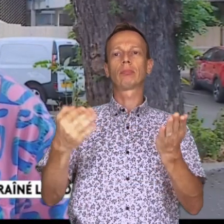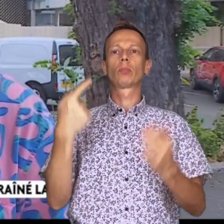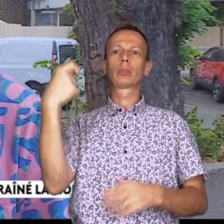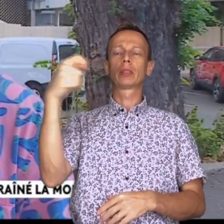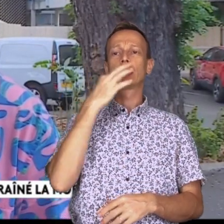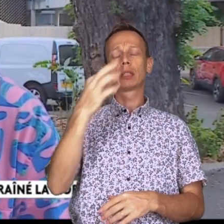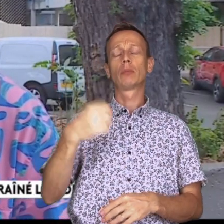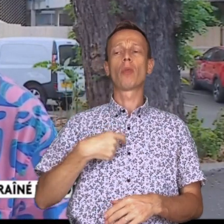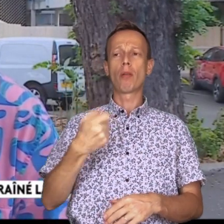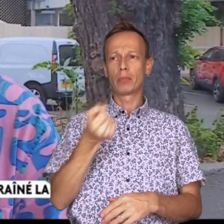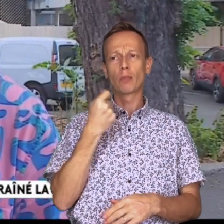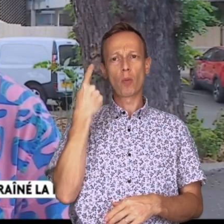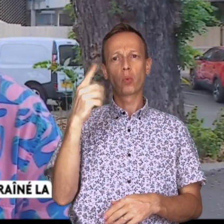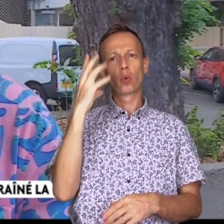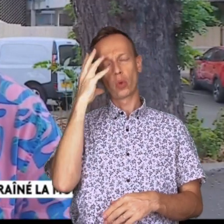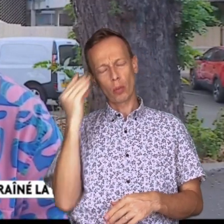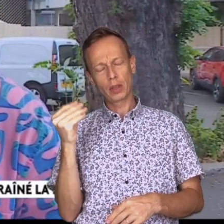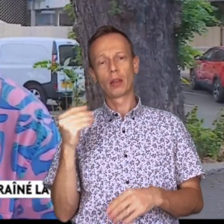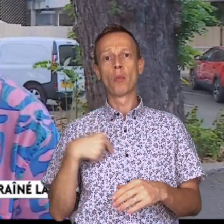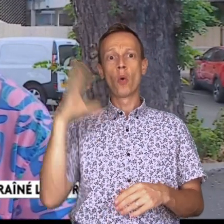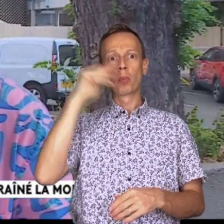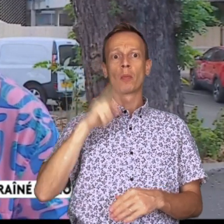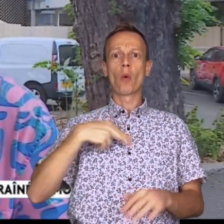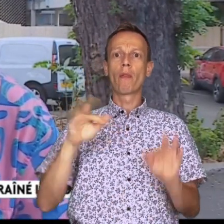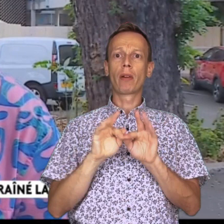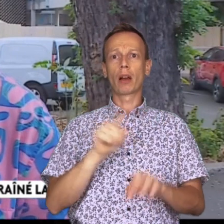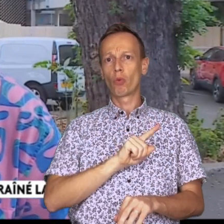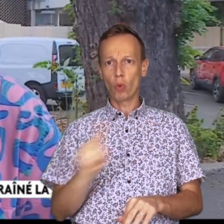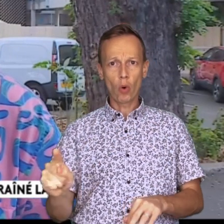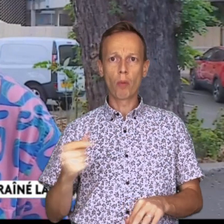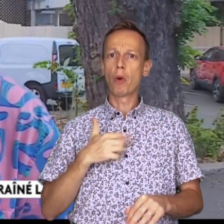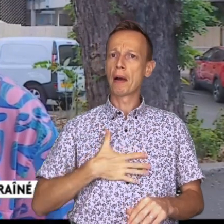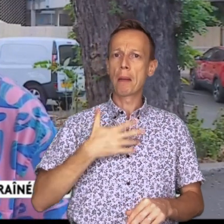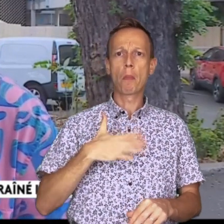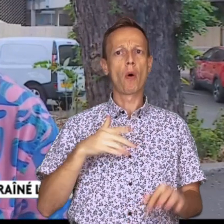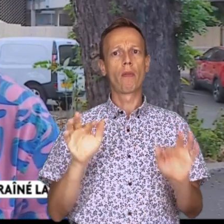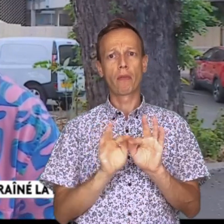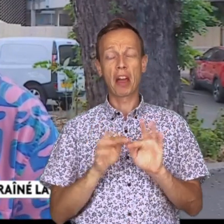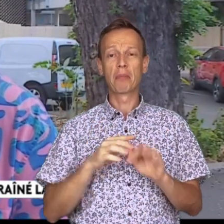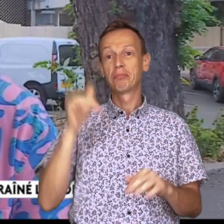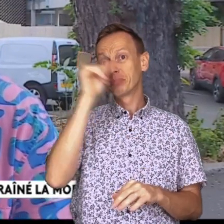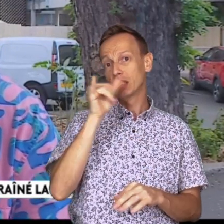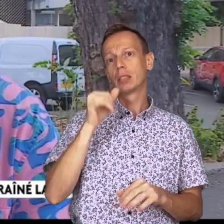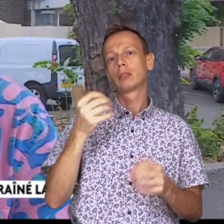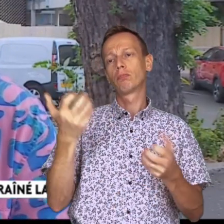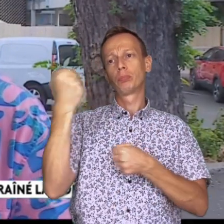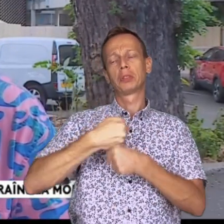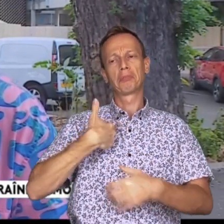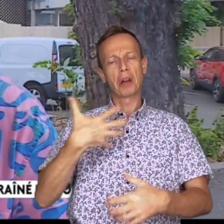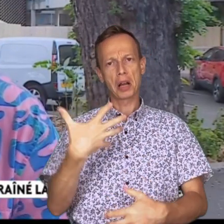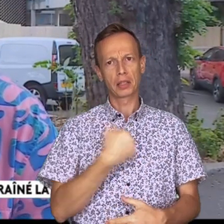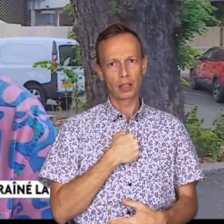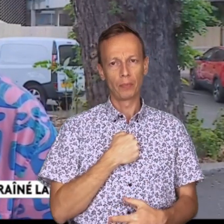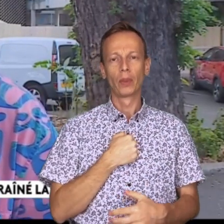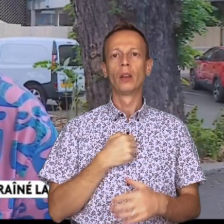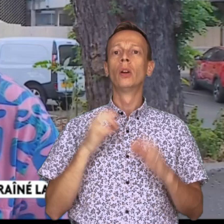présidente, il dit ces mots: « Je prends des médicaments pour dormir, je n'arrive pas à oublier mon frère, j'aime mon frère, je veux assumer les